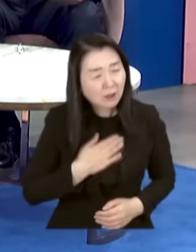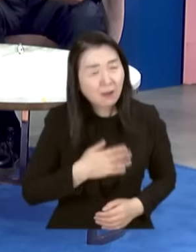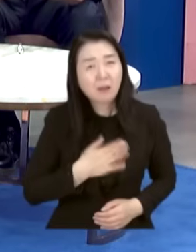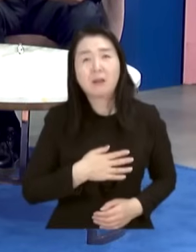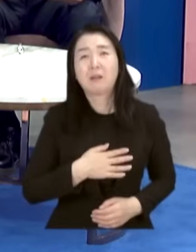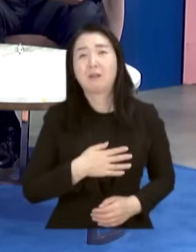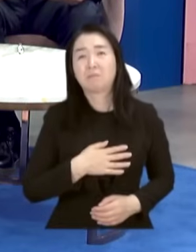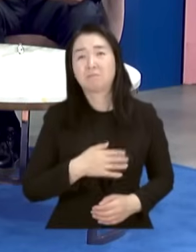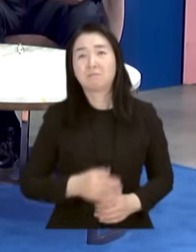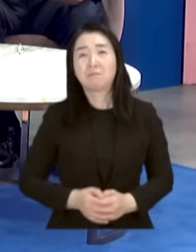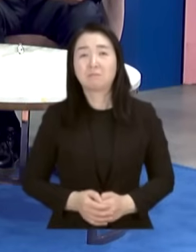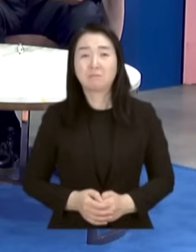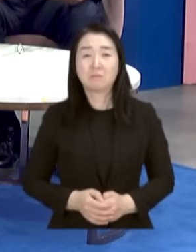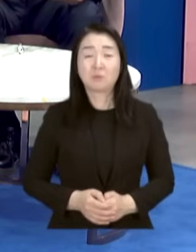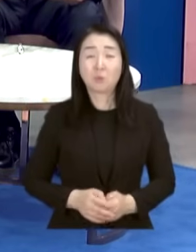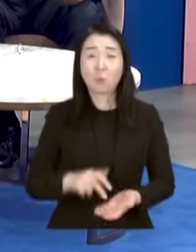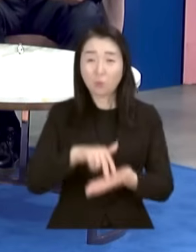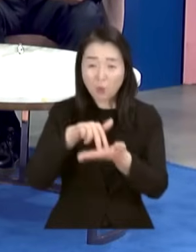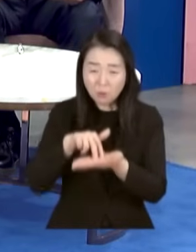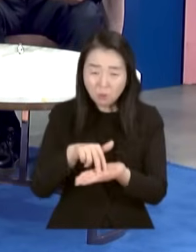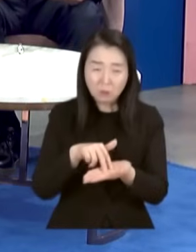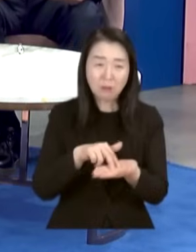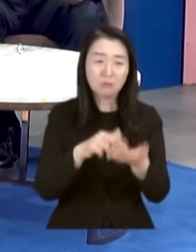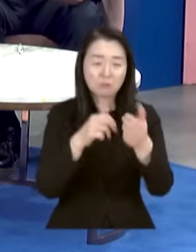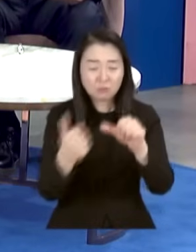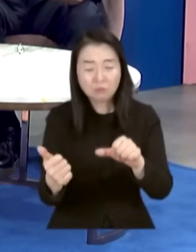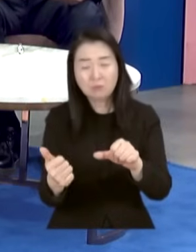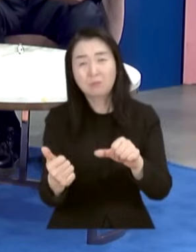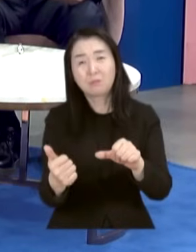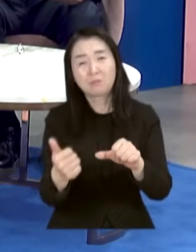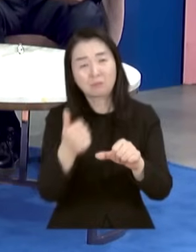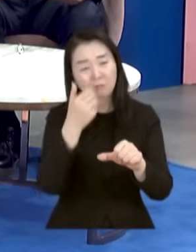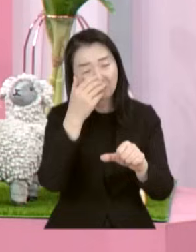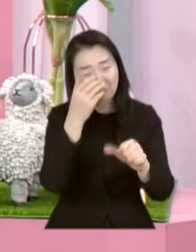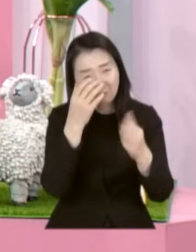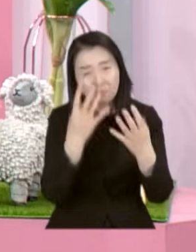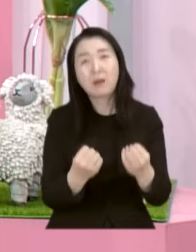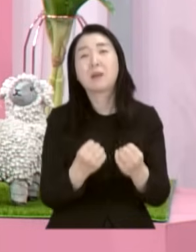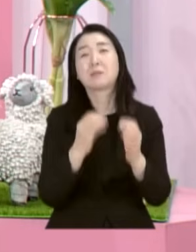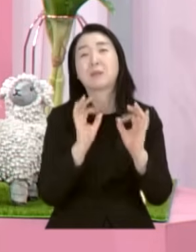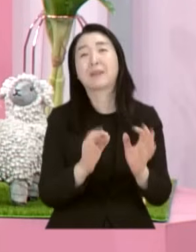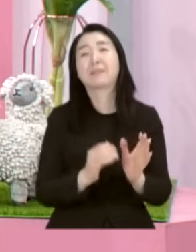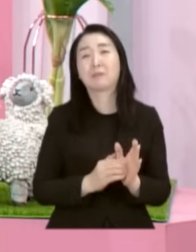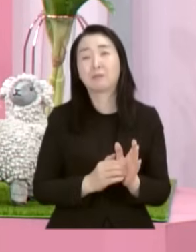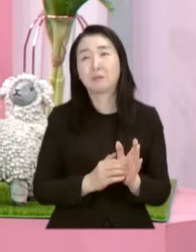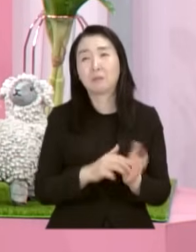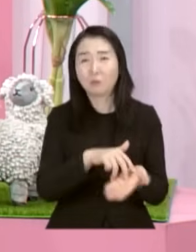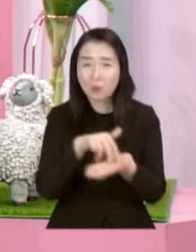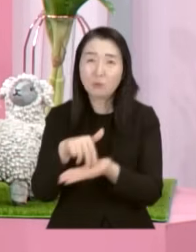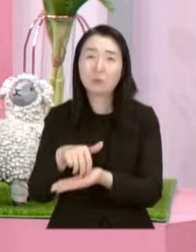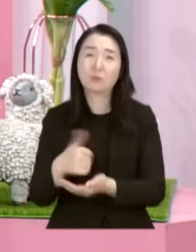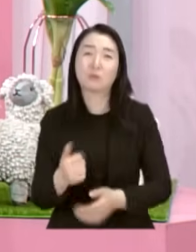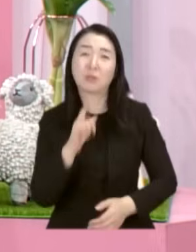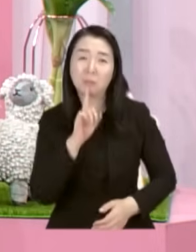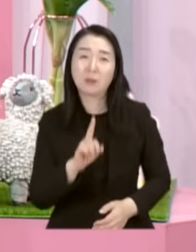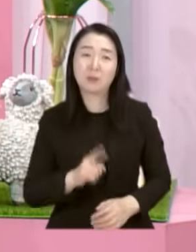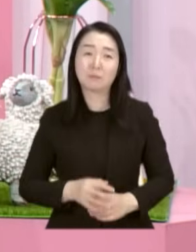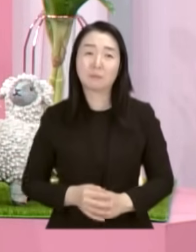들었어요. 그리고 실제로 그렇게 돌아가신 분들 많이 봤거든요. 네네네. 외로워 죽겠어. 외로워 죽겠어.